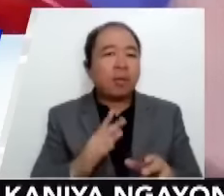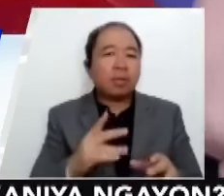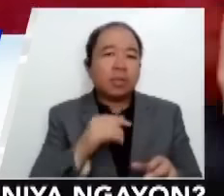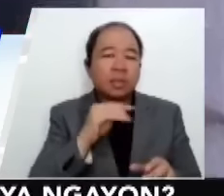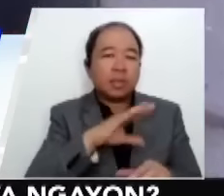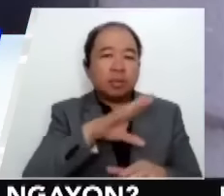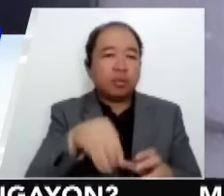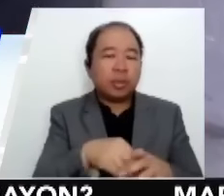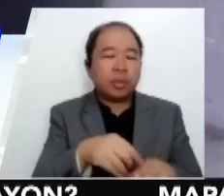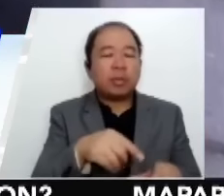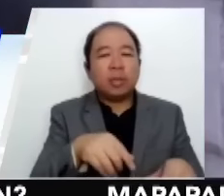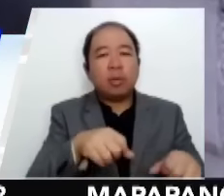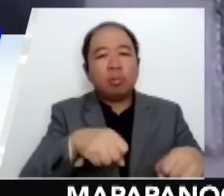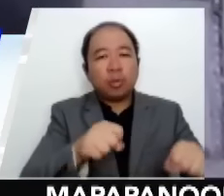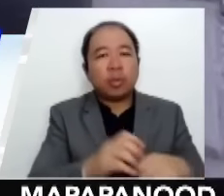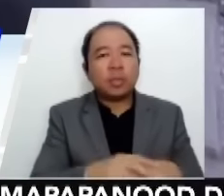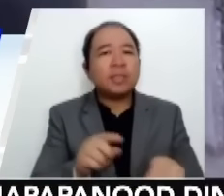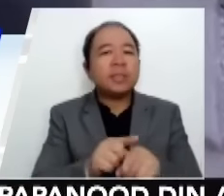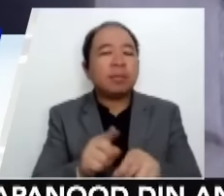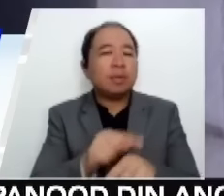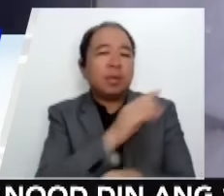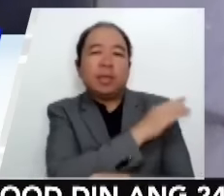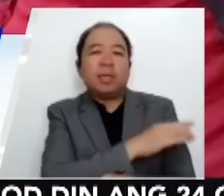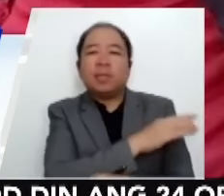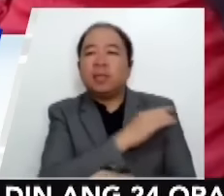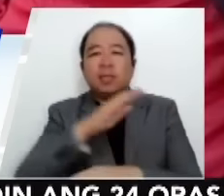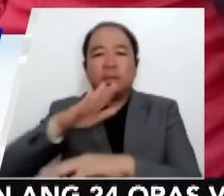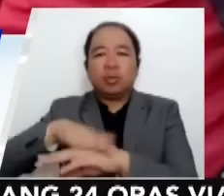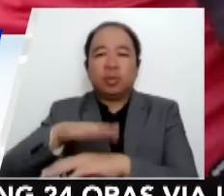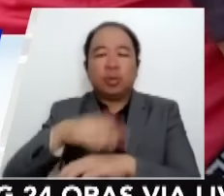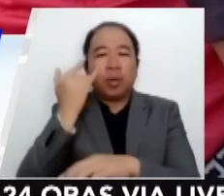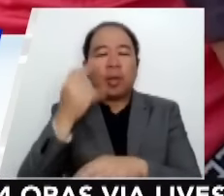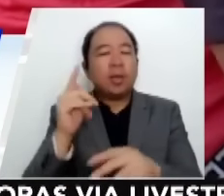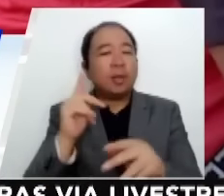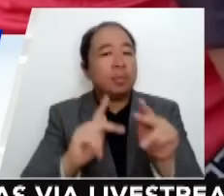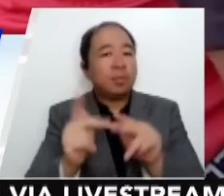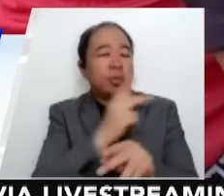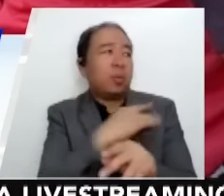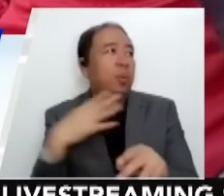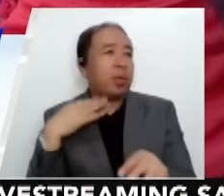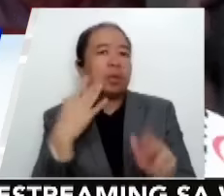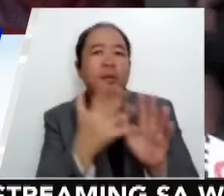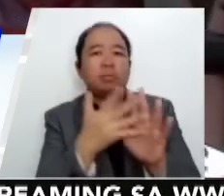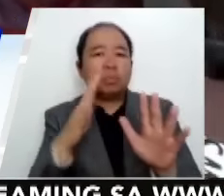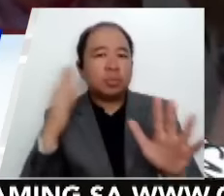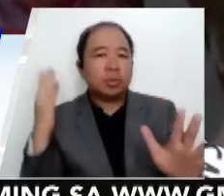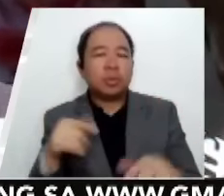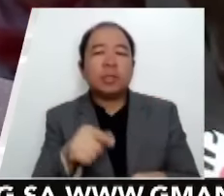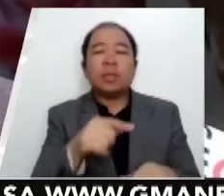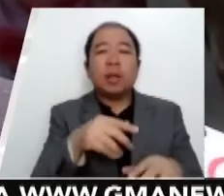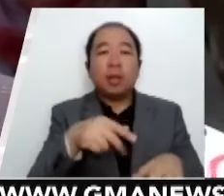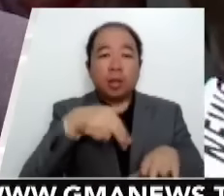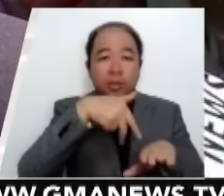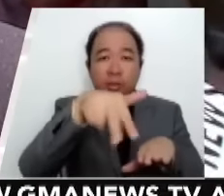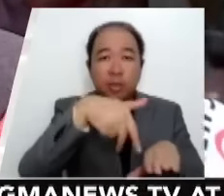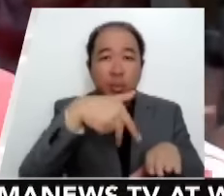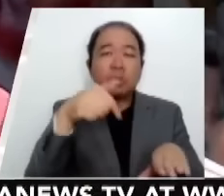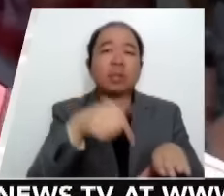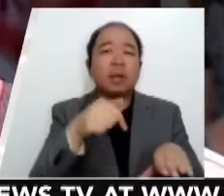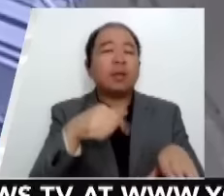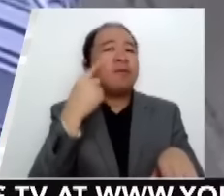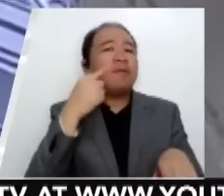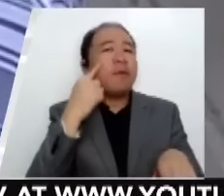na abot bangketa ang pila ng mga pasyente. Our sidewalk, ginawa po ito ng gobyerno para magkaroon ng maayos na malalakaran ng ating